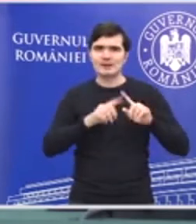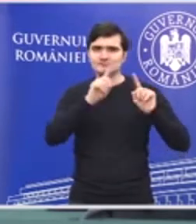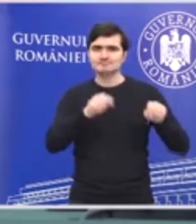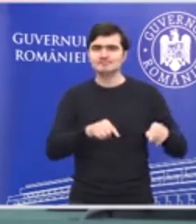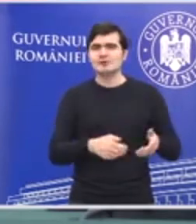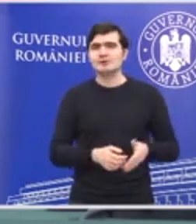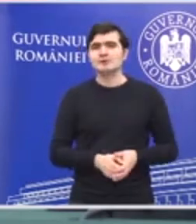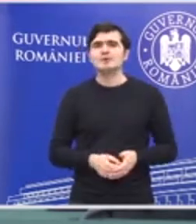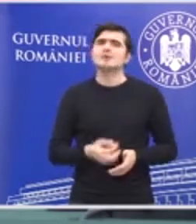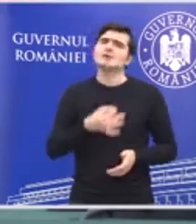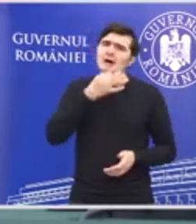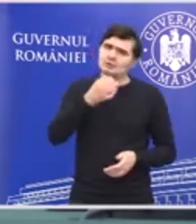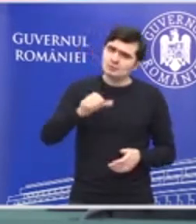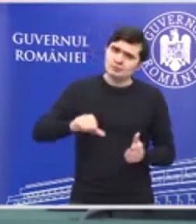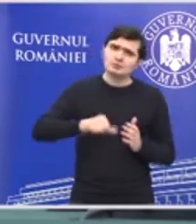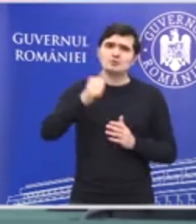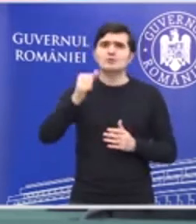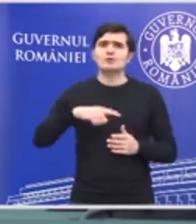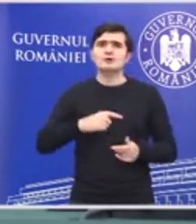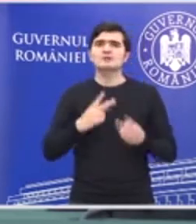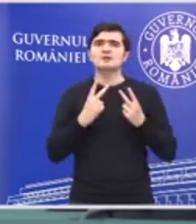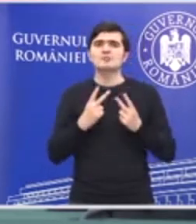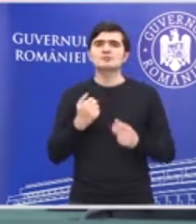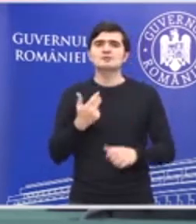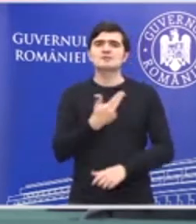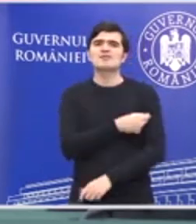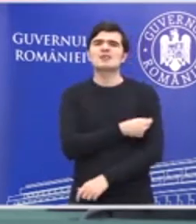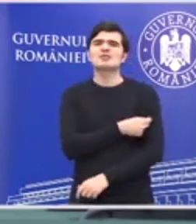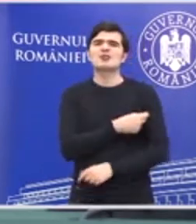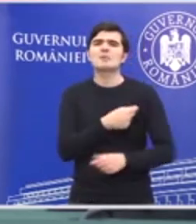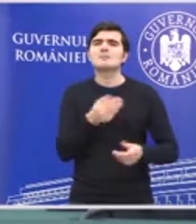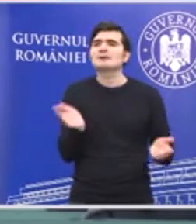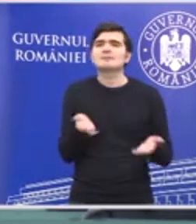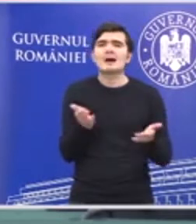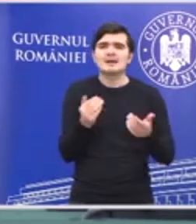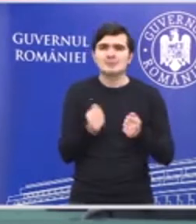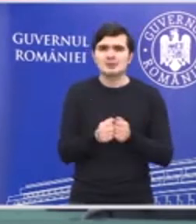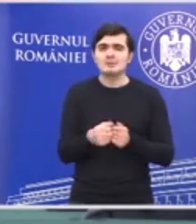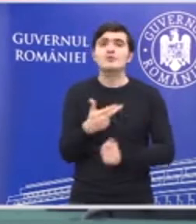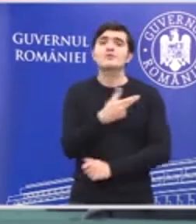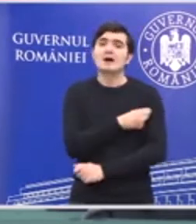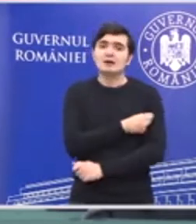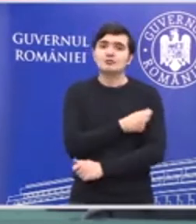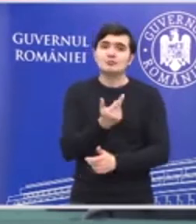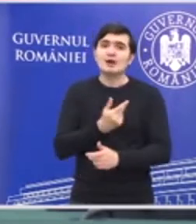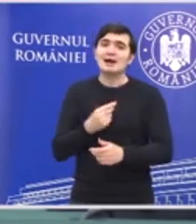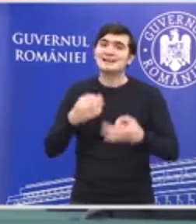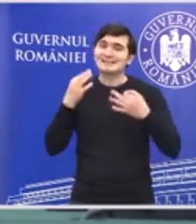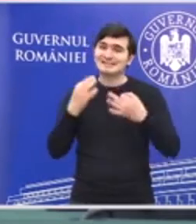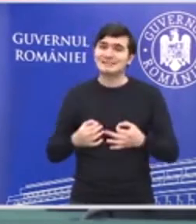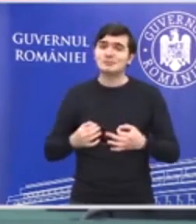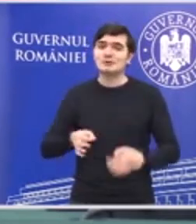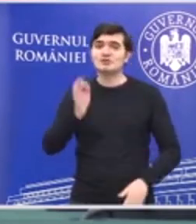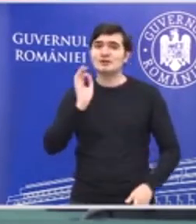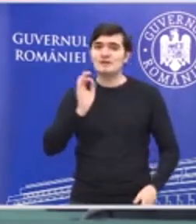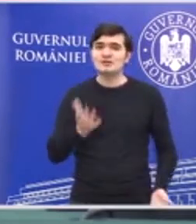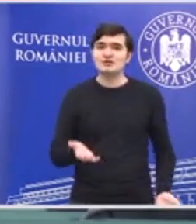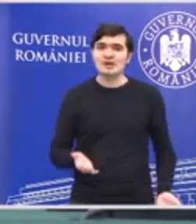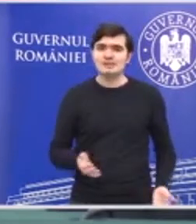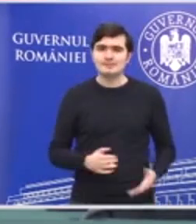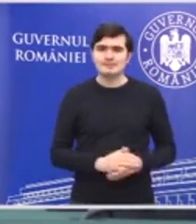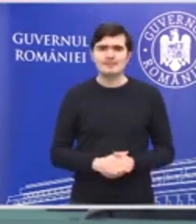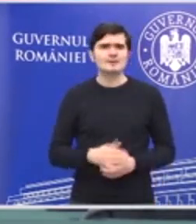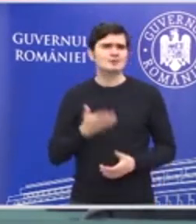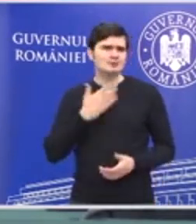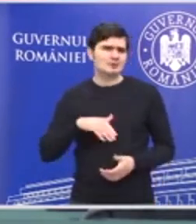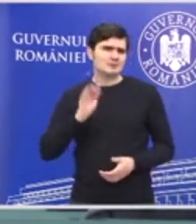mai menționez încă o dată, este important să ne vaccinăm cât mai repede cu vaccinurile care sunt sigure și care sunt eficiente. Și aș mai dori